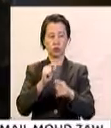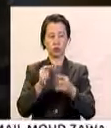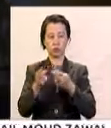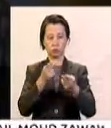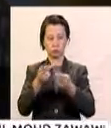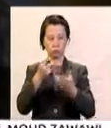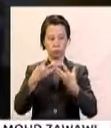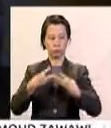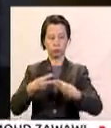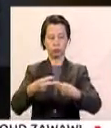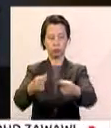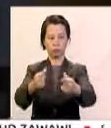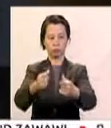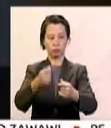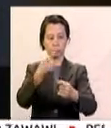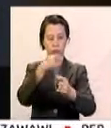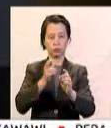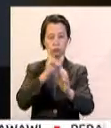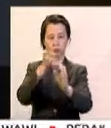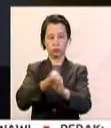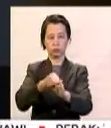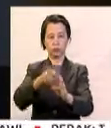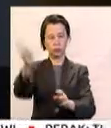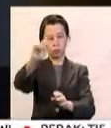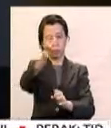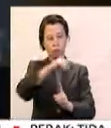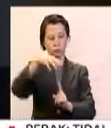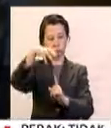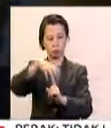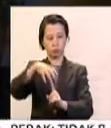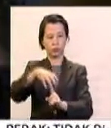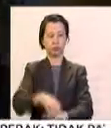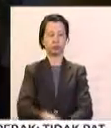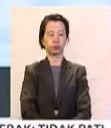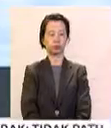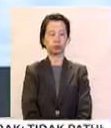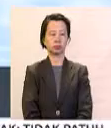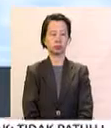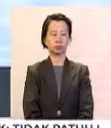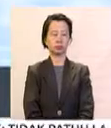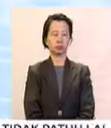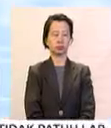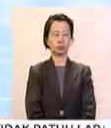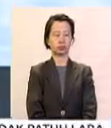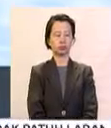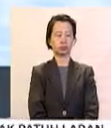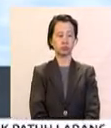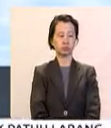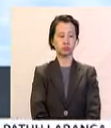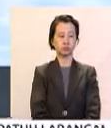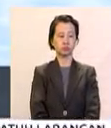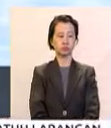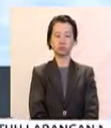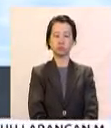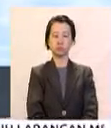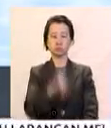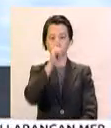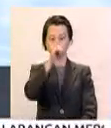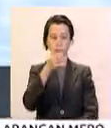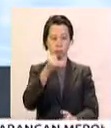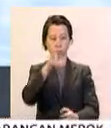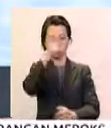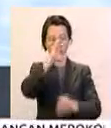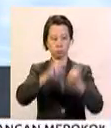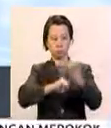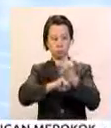bagi melancarkan pergerakan terutamanya penyertaan dalam mana-mana kejohanan. Especially yang pasal sponsor sebab nak cari sponsor